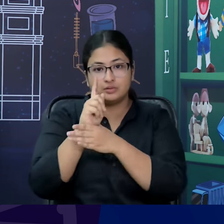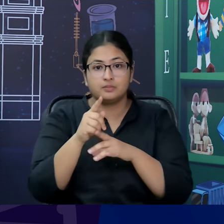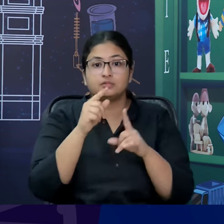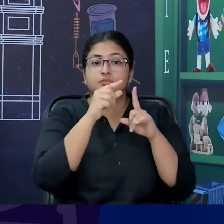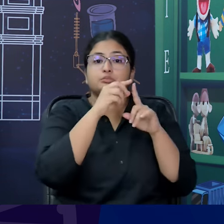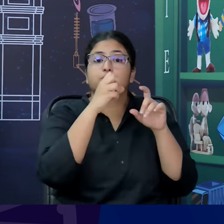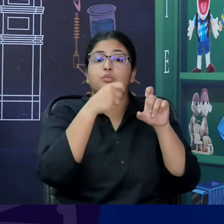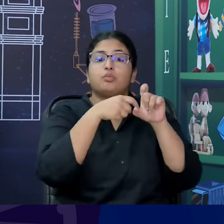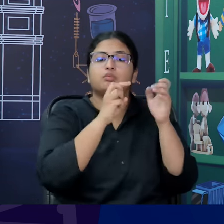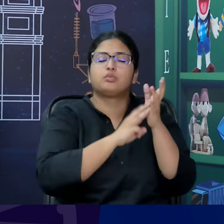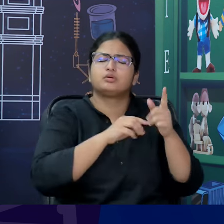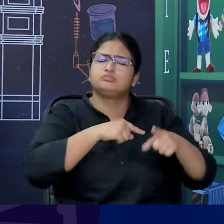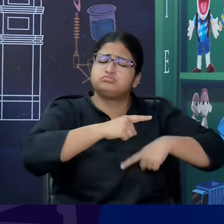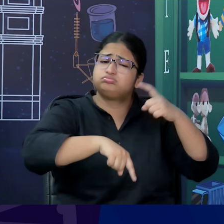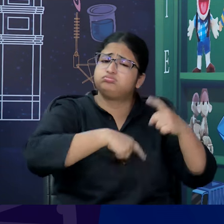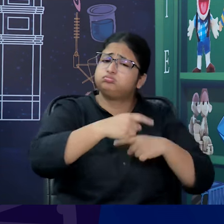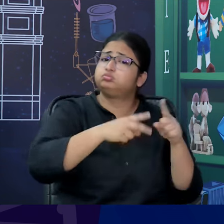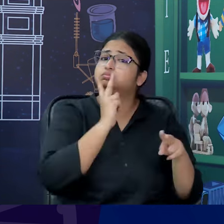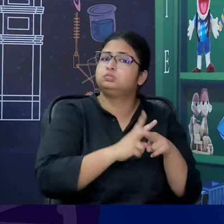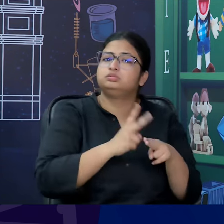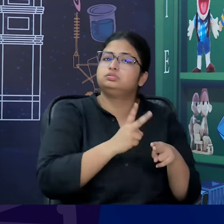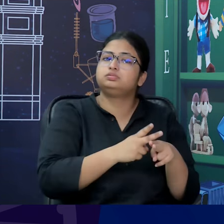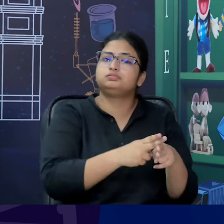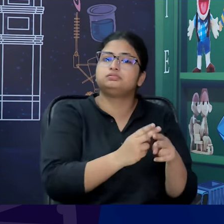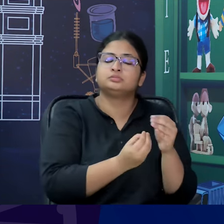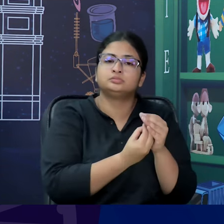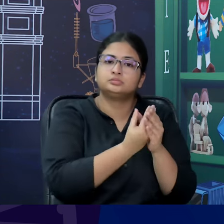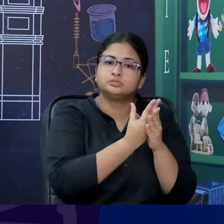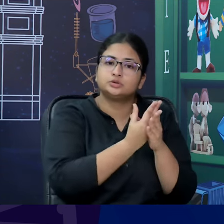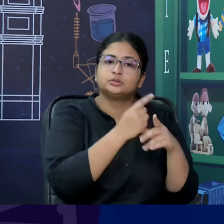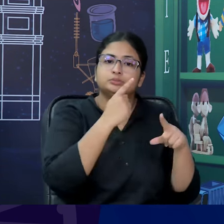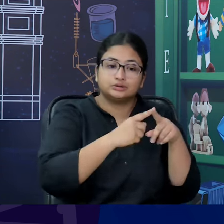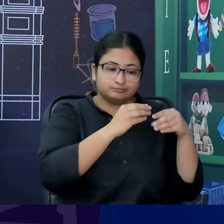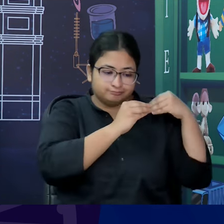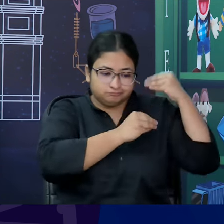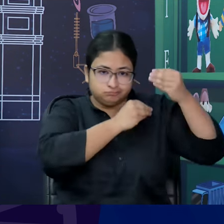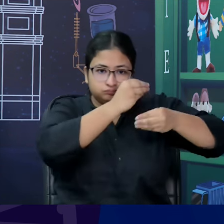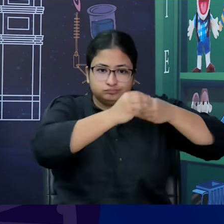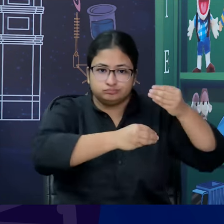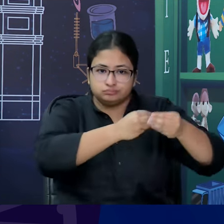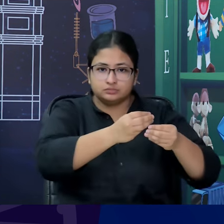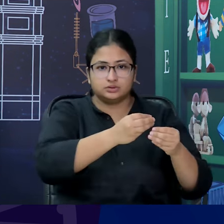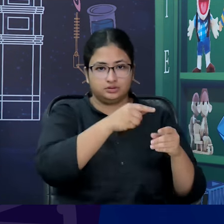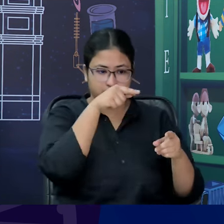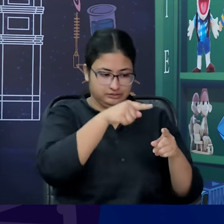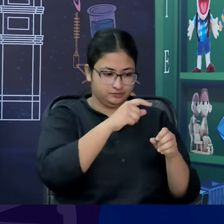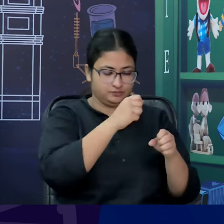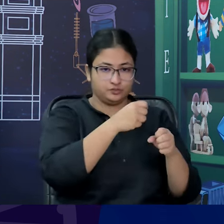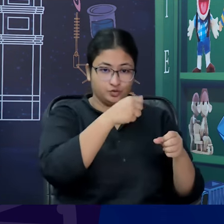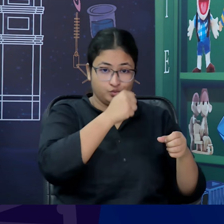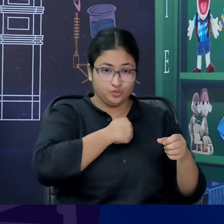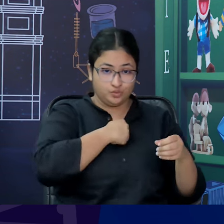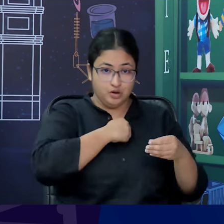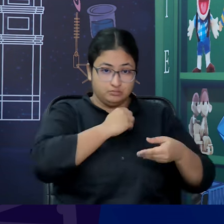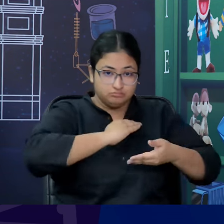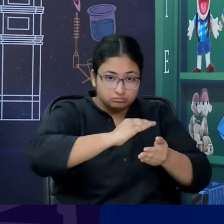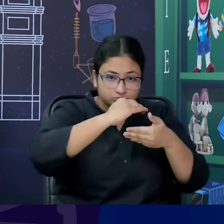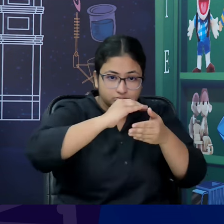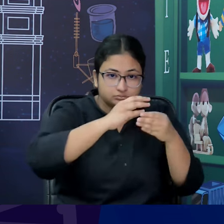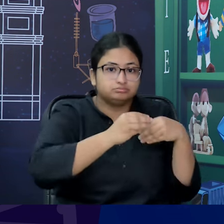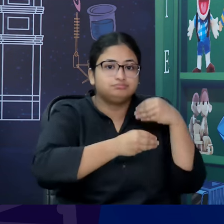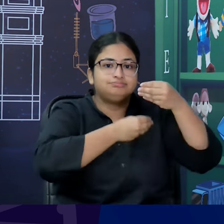सुगंध हमेशा रहती है और एक पीढ़ी से दूसरी पीढ़ी तक वह जाती है इसलिए फूलों से भी कविता बहुत